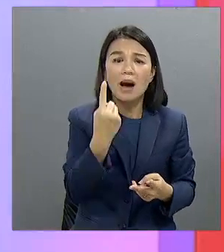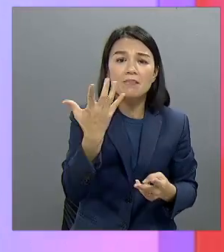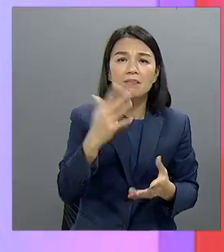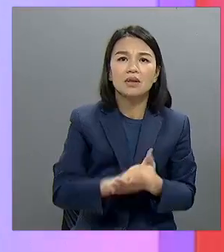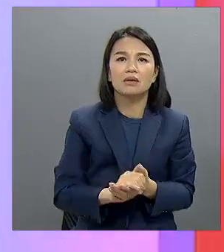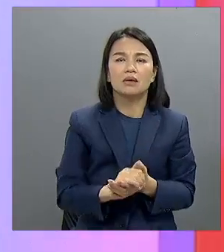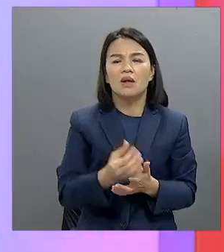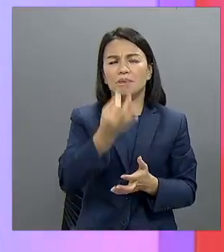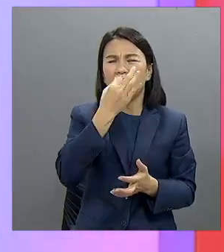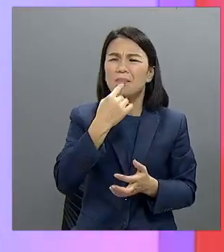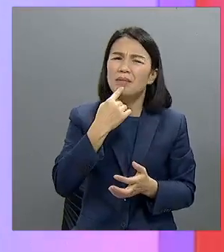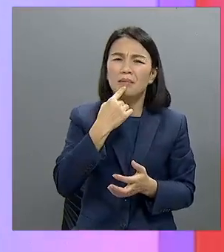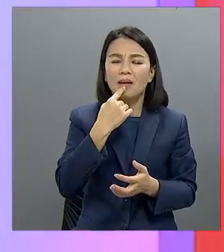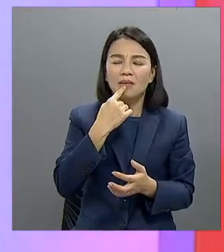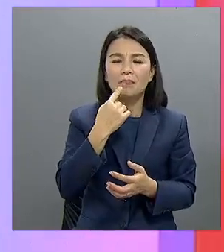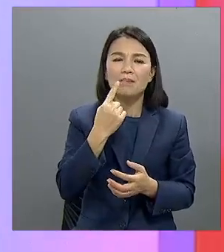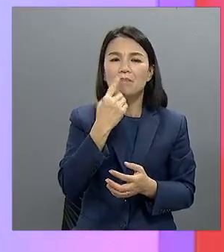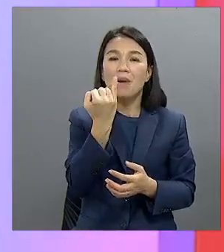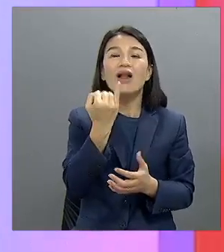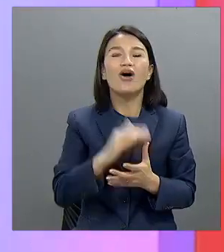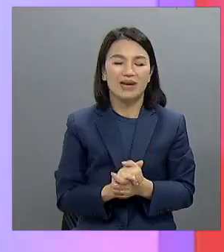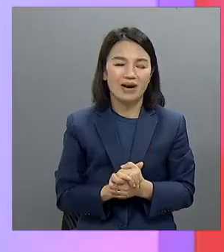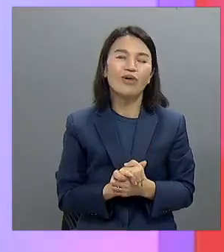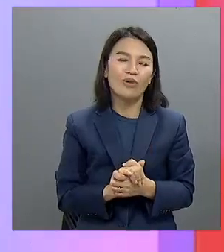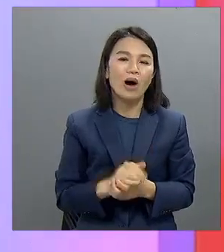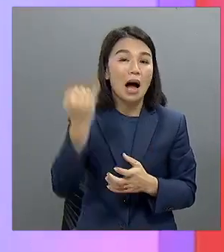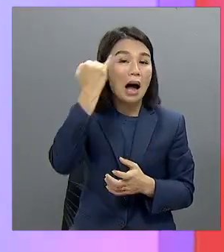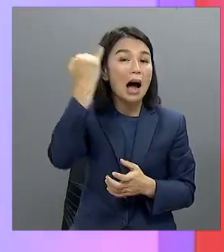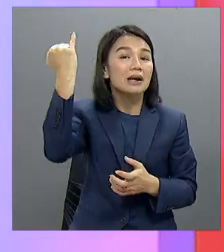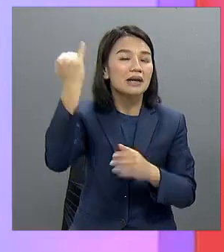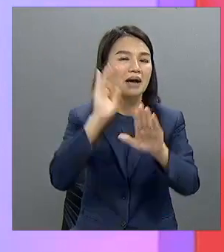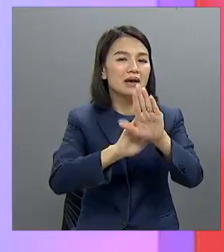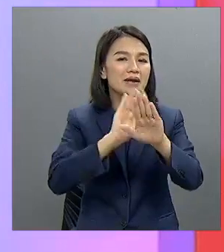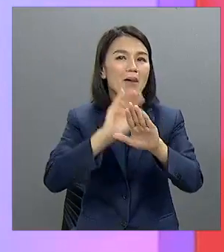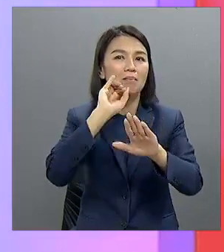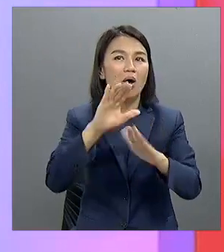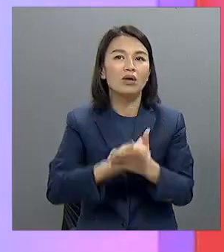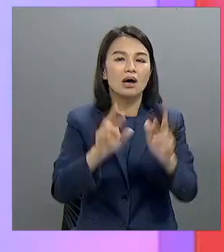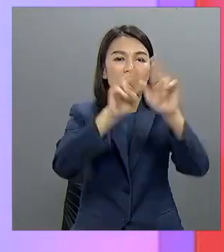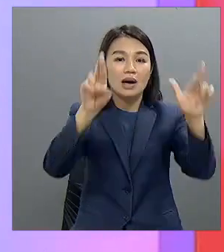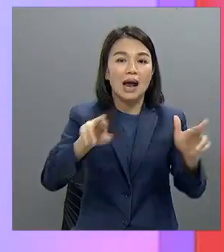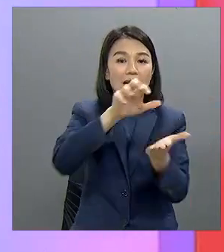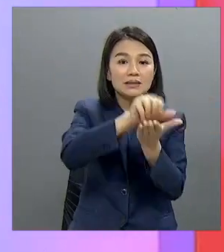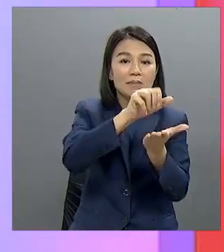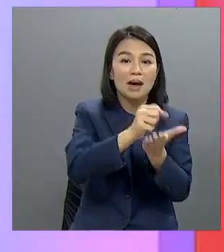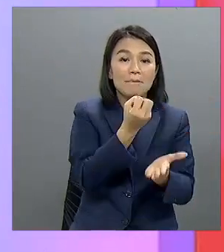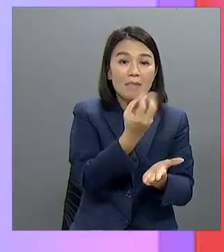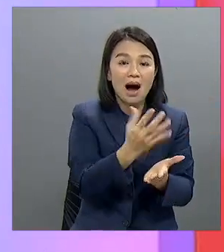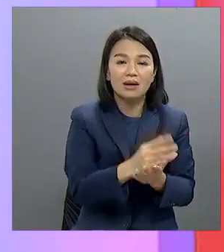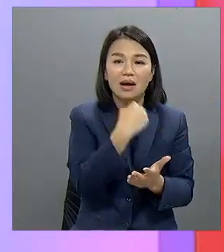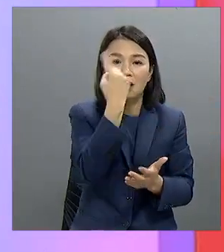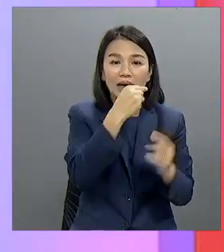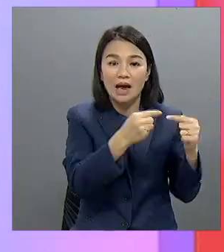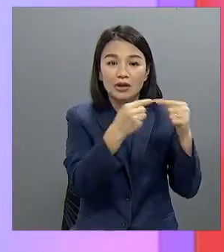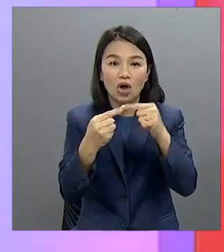สในการรับประทานกันเลยนะครับคุณผู้ชมก็เอาเป็นไอเดียได้นะครับอย่างที่คุณยุ้ยบอกว่าตอนนี้ร้านยำก็มีเยอะละถ้าเกิดว่าต่อยอดไอเดียใหม่ๆเข้ามา